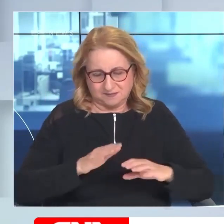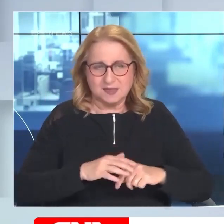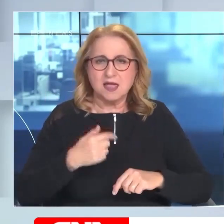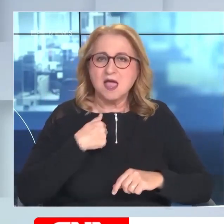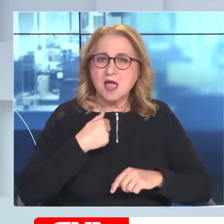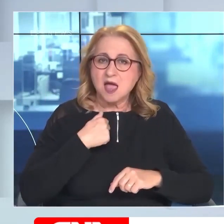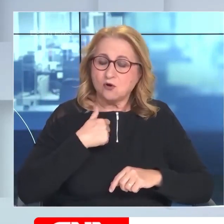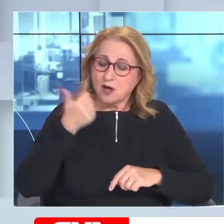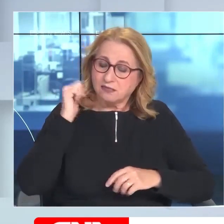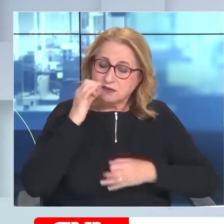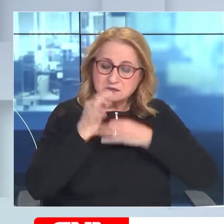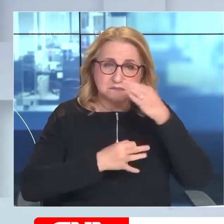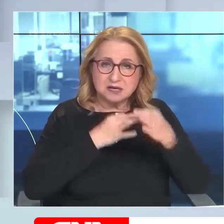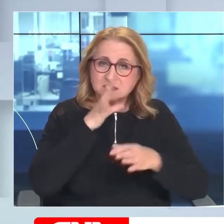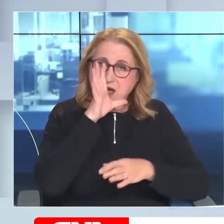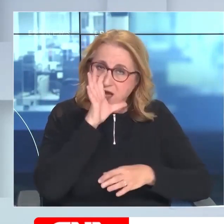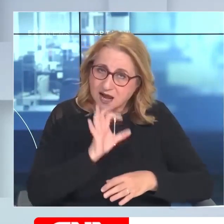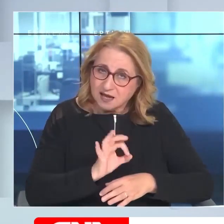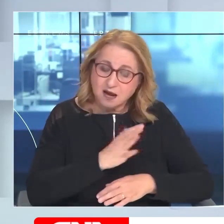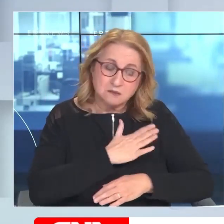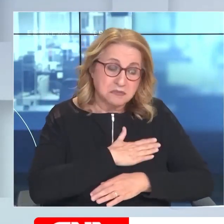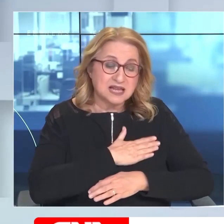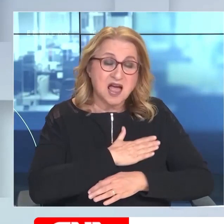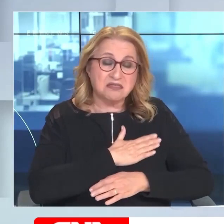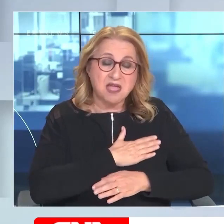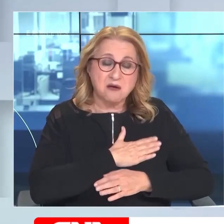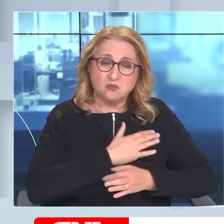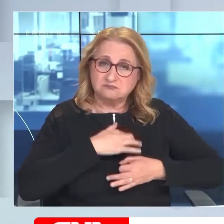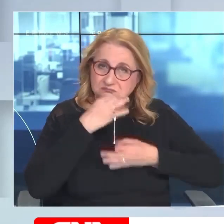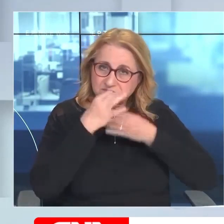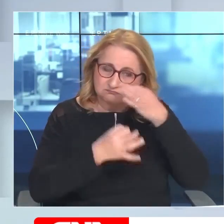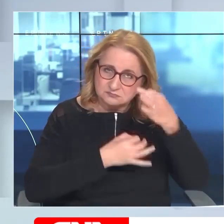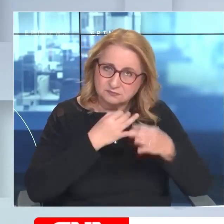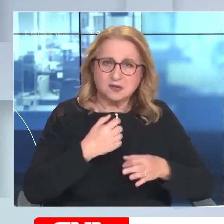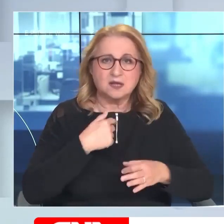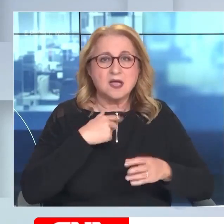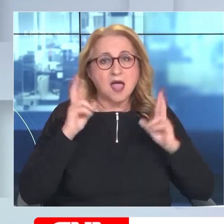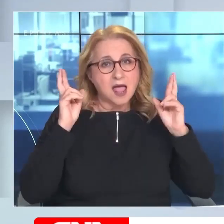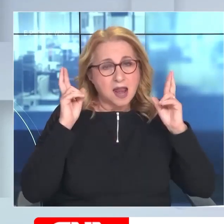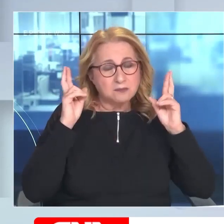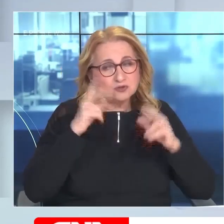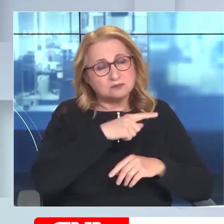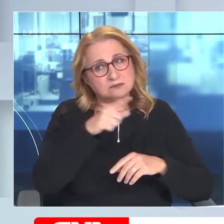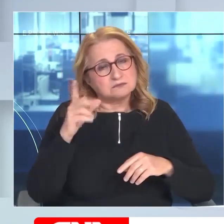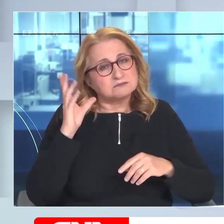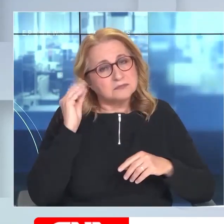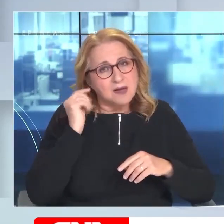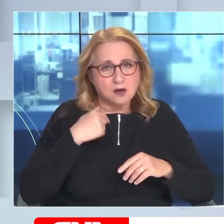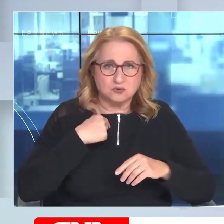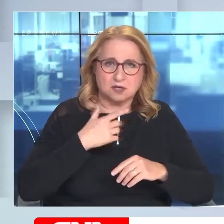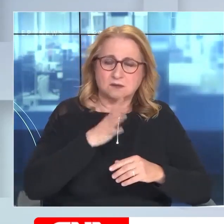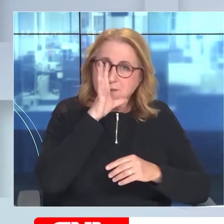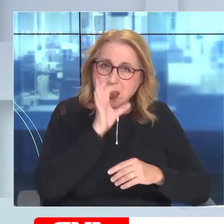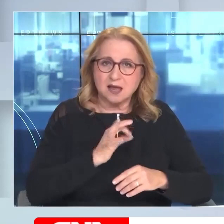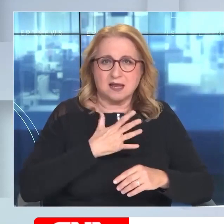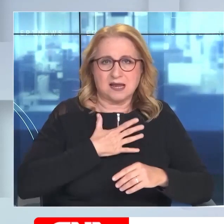με άκουσαν και με τον ίδιο τρόπο. Νομίζω ότι σε τέτοιες στιγμές είναι σημαντικό τελικά να κυριαρχεί η